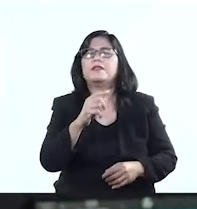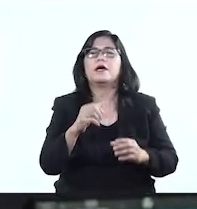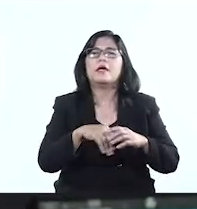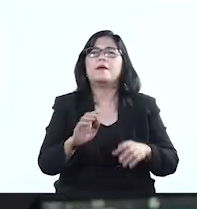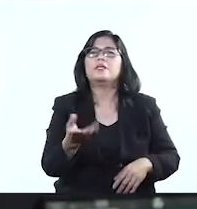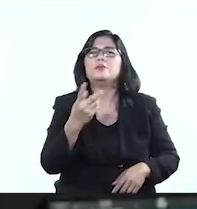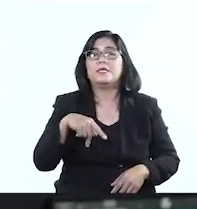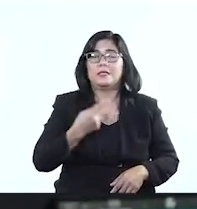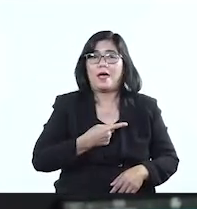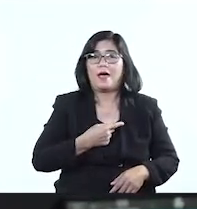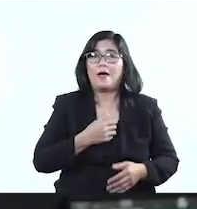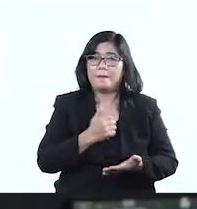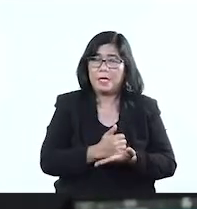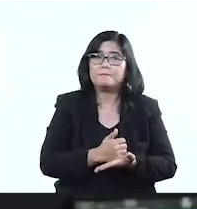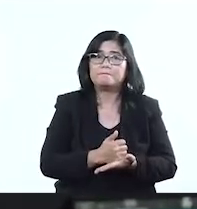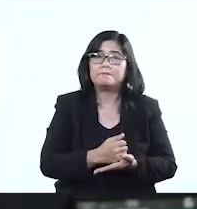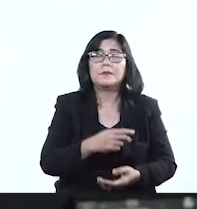Hai Apa artinya